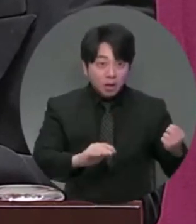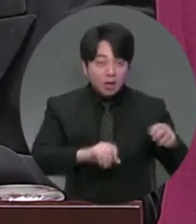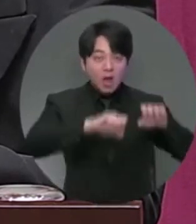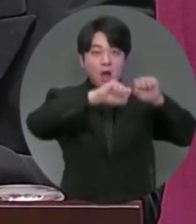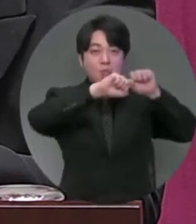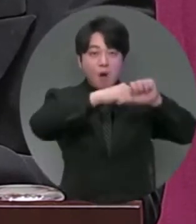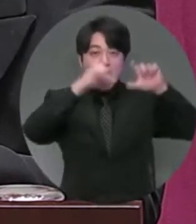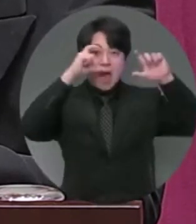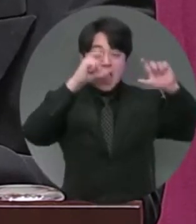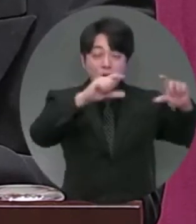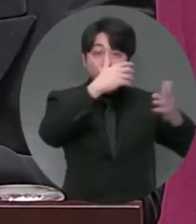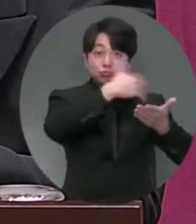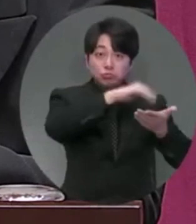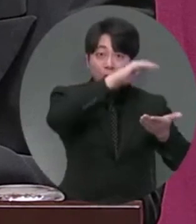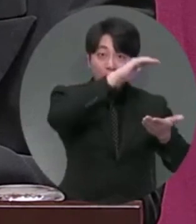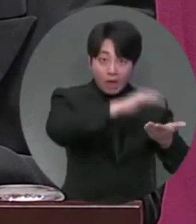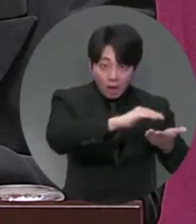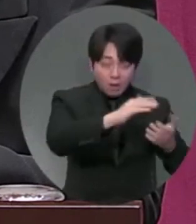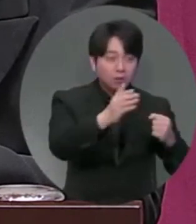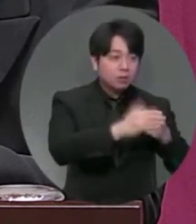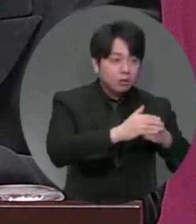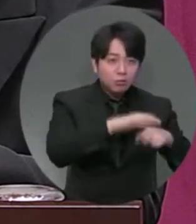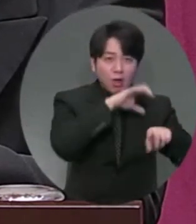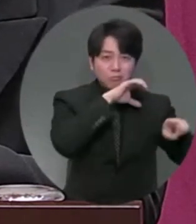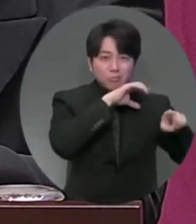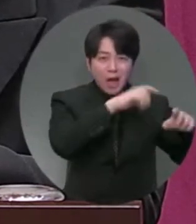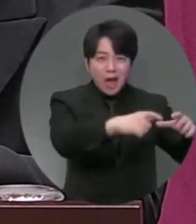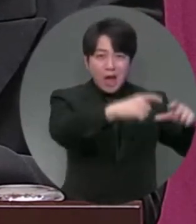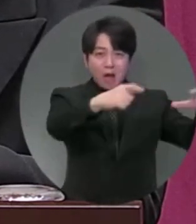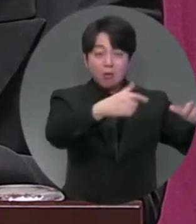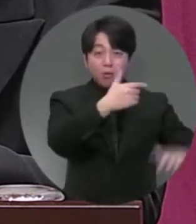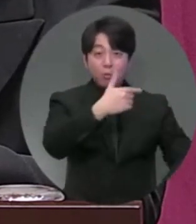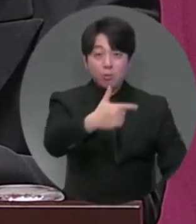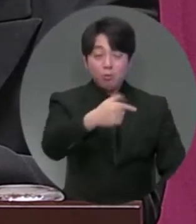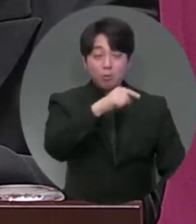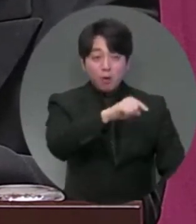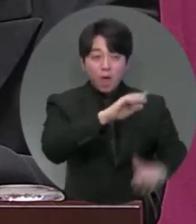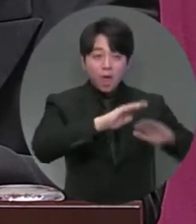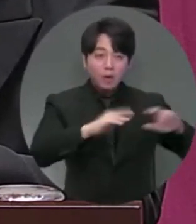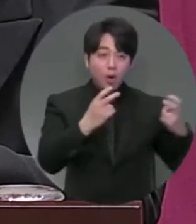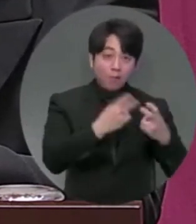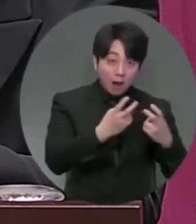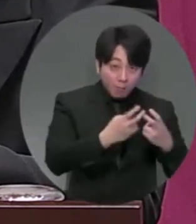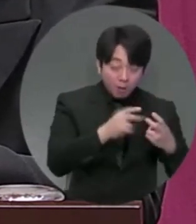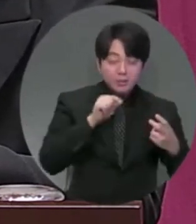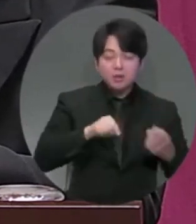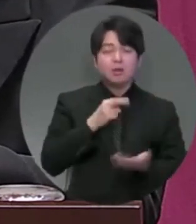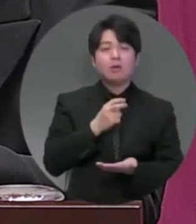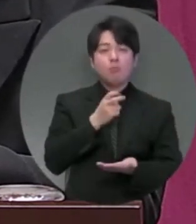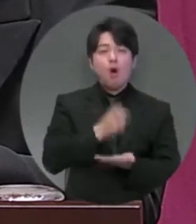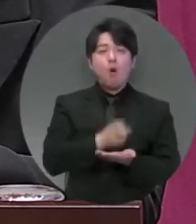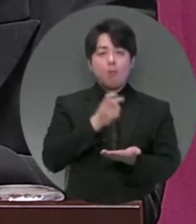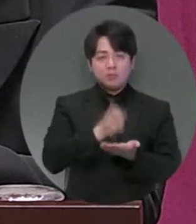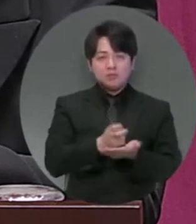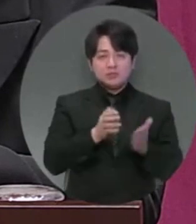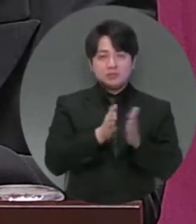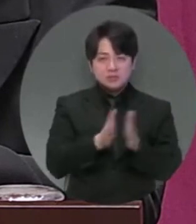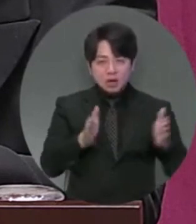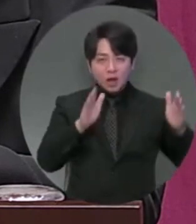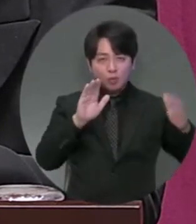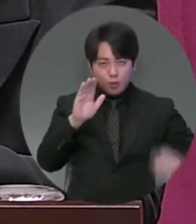국민들 입장에서 굉장한 공분을 일으켰고 그 공분을 어떤 해소하기 위한 방법으로이 방안이 도입된 거란 점을 말씀드리고